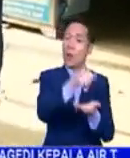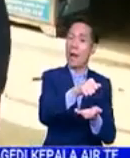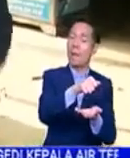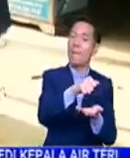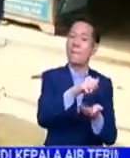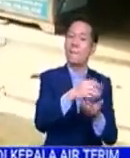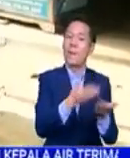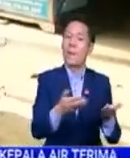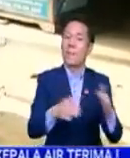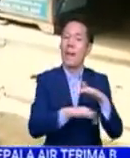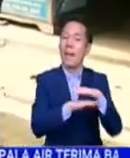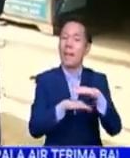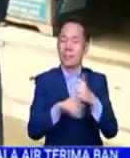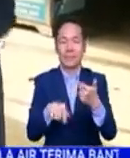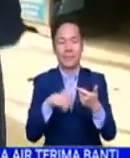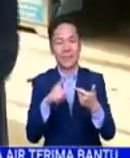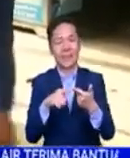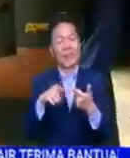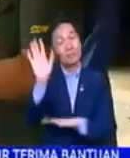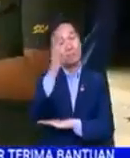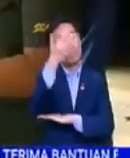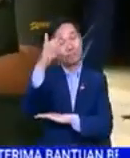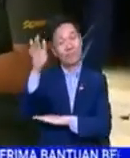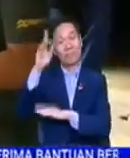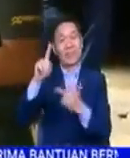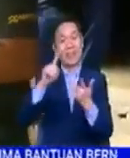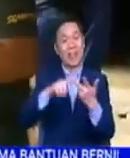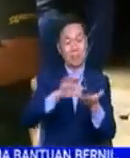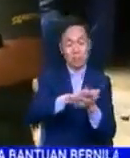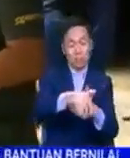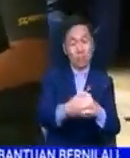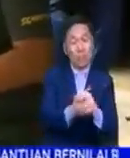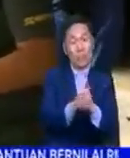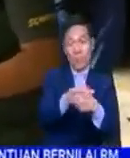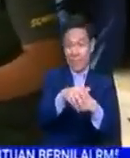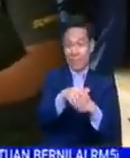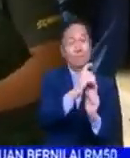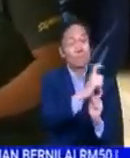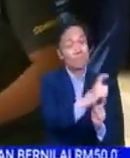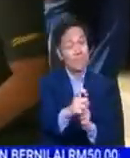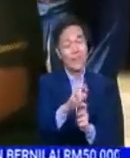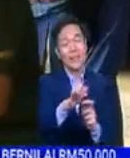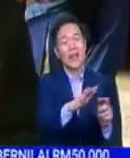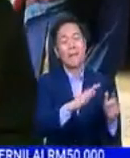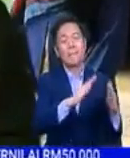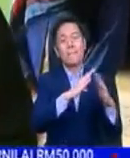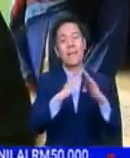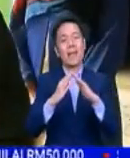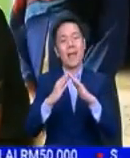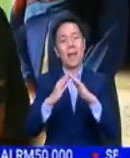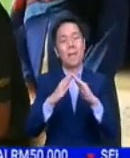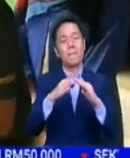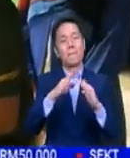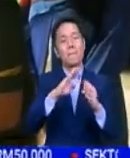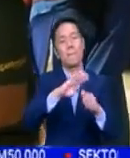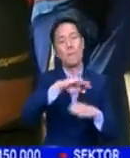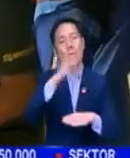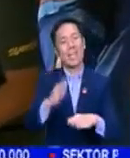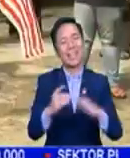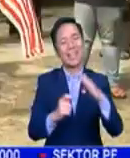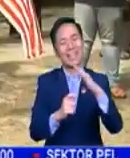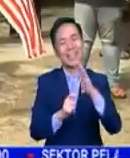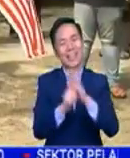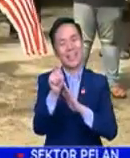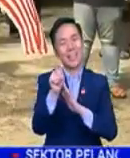keperluan asas, jalur gemilang serta alatan pencuci tangan kepada penduduk di Bandar Bukit Tinggi 2, Klang.